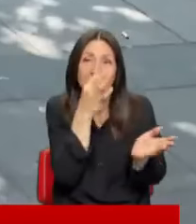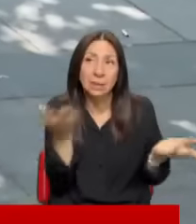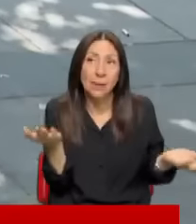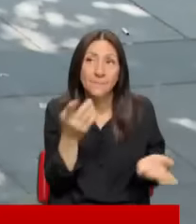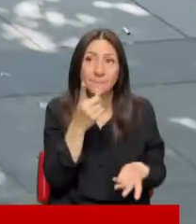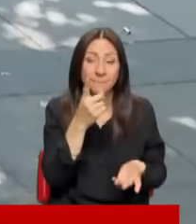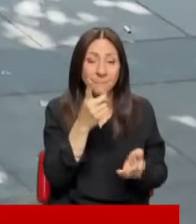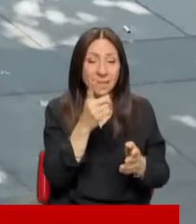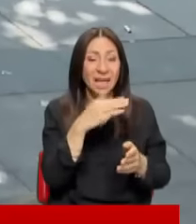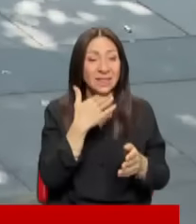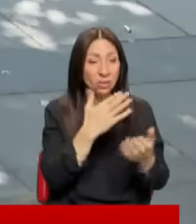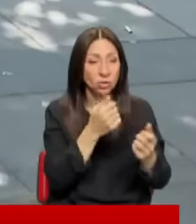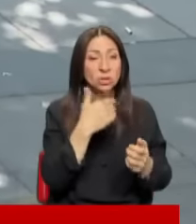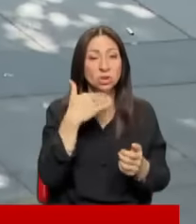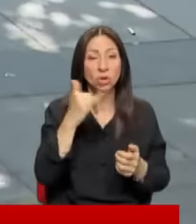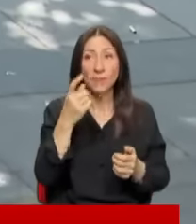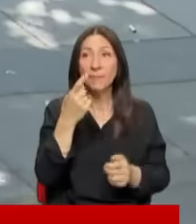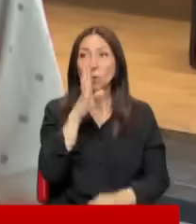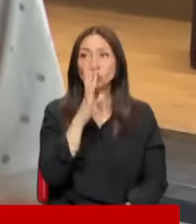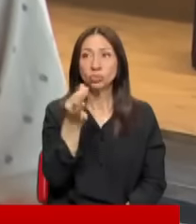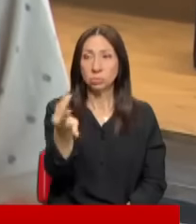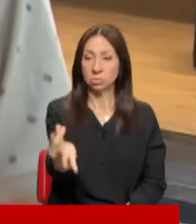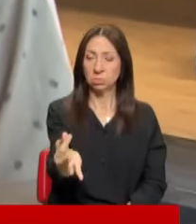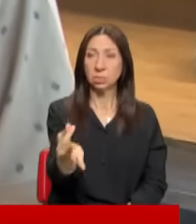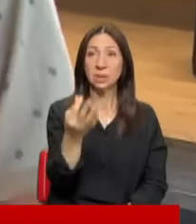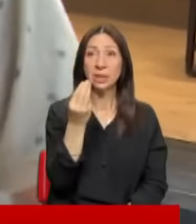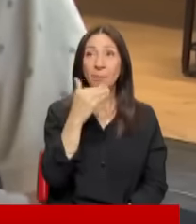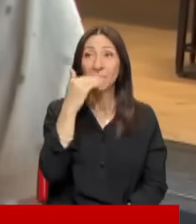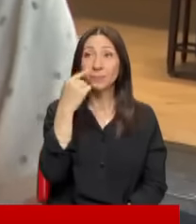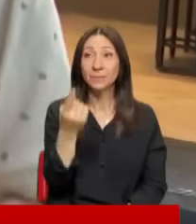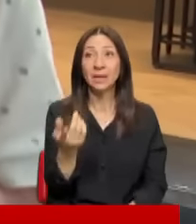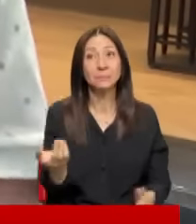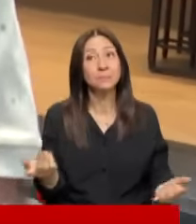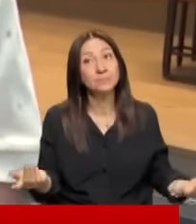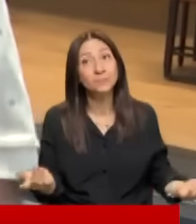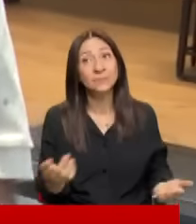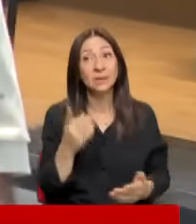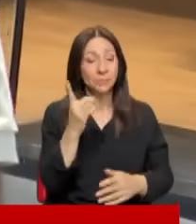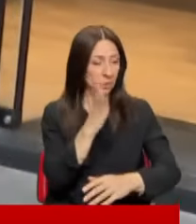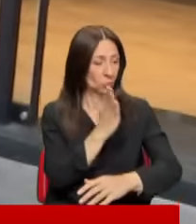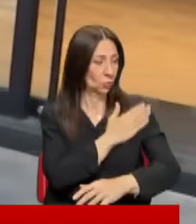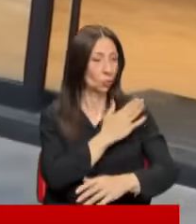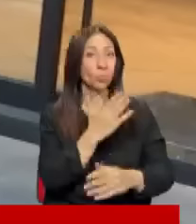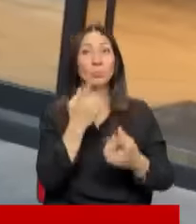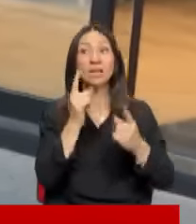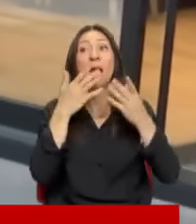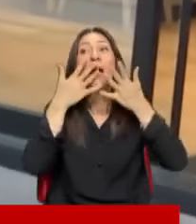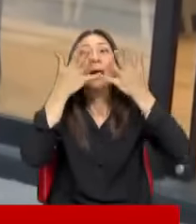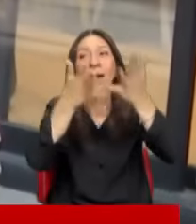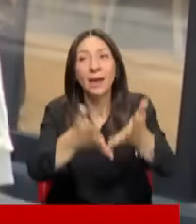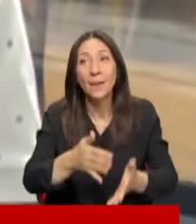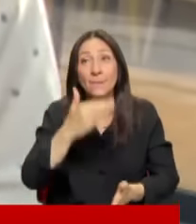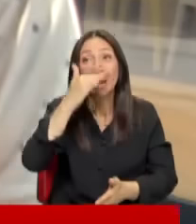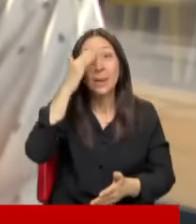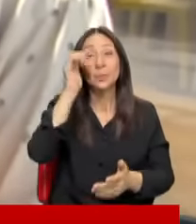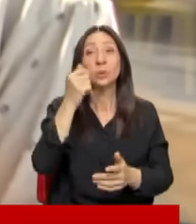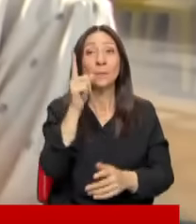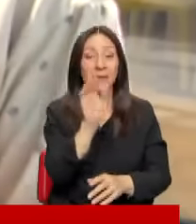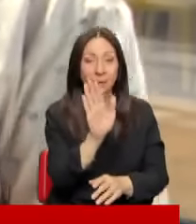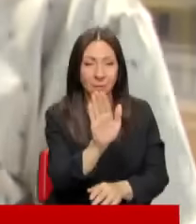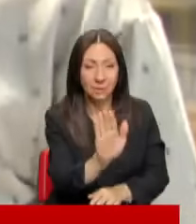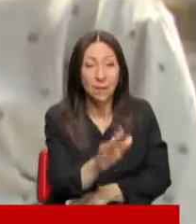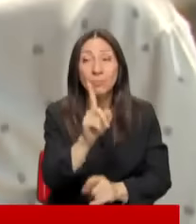Bir kilo parça et alıyorsun, bir kilo kıyma alıyorsun, 1400 lira para veriyorsun. İyi bayramlar diyeyim. Öyle diyelim. Ya bir dokun bina aşit olduk hala. Bayram günü bile bir